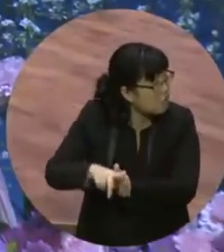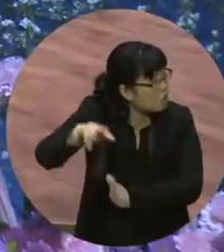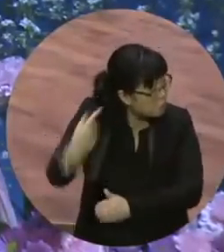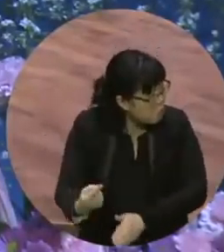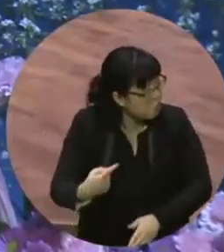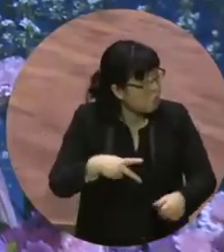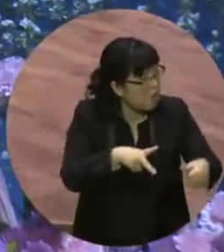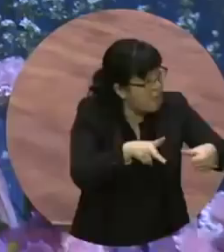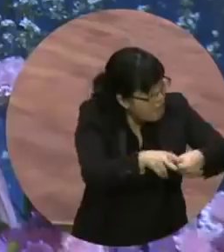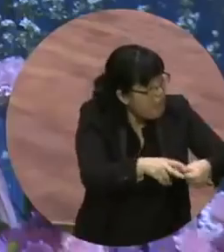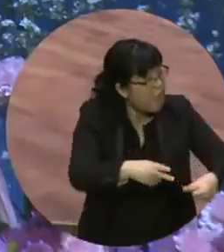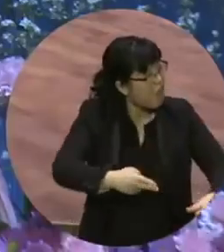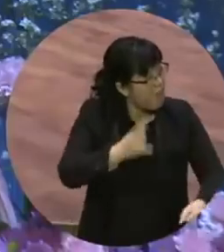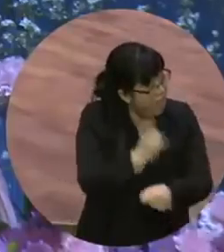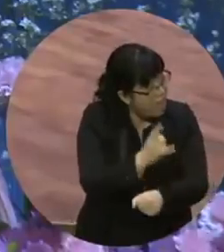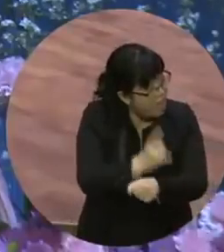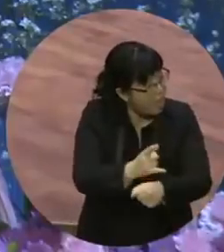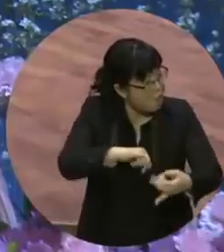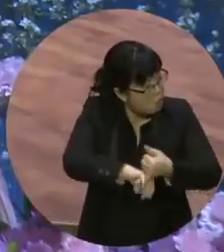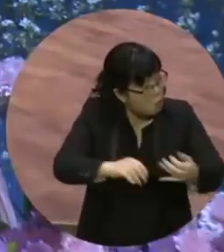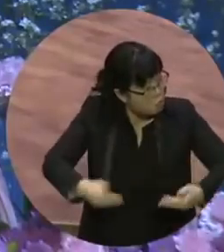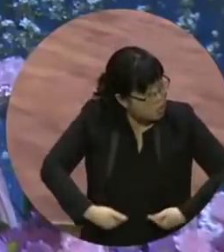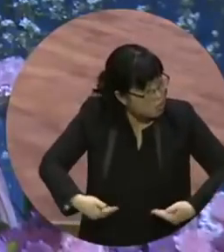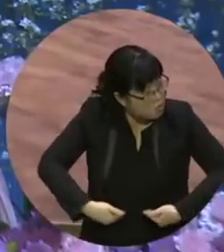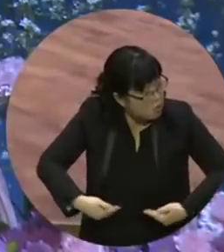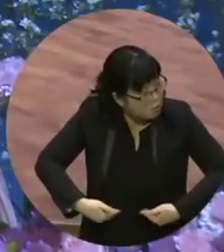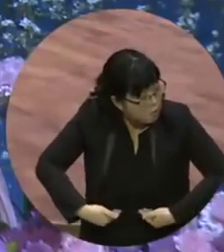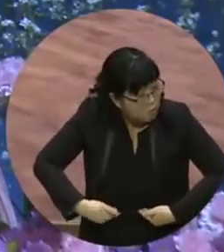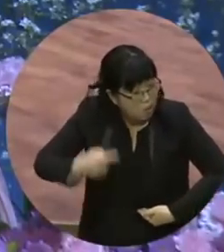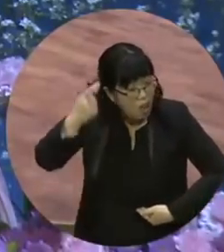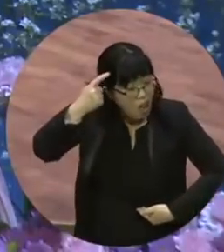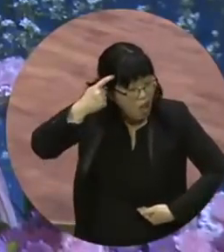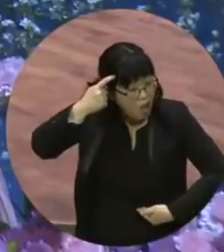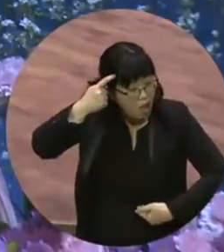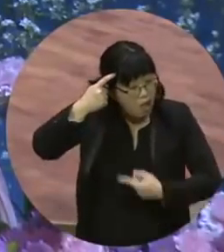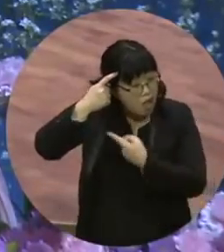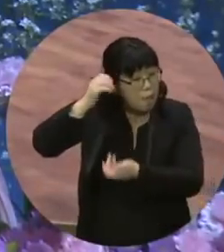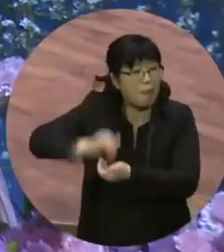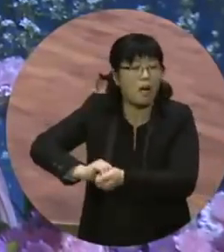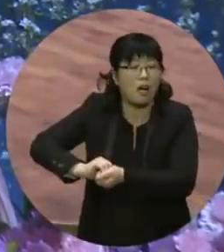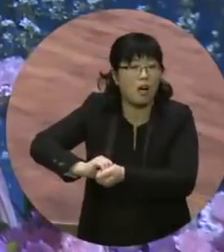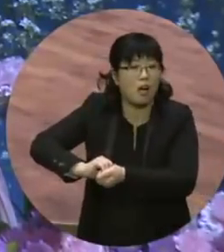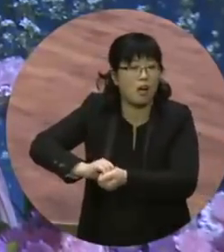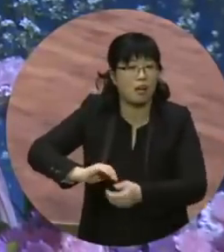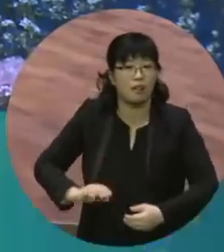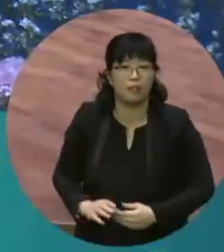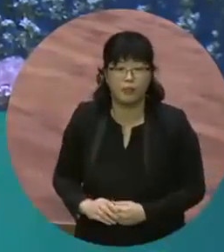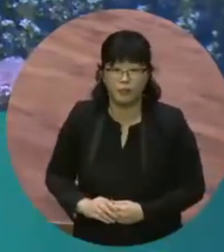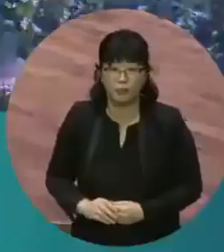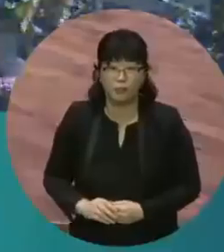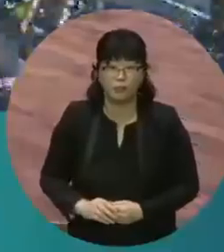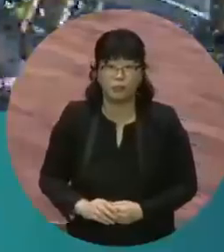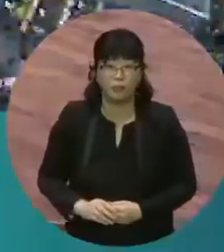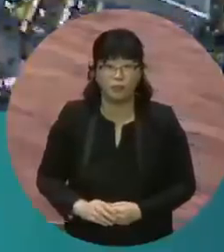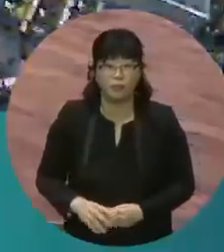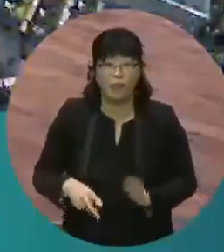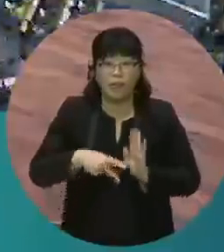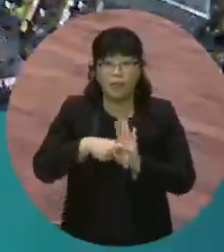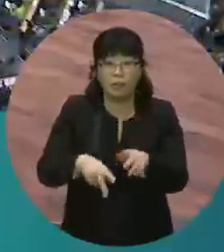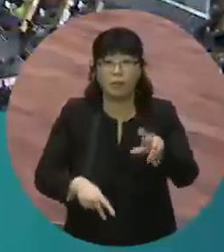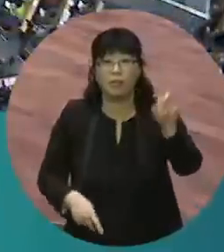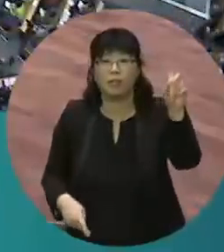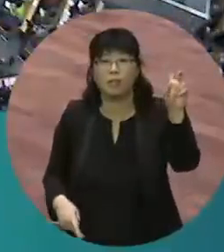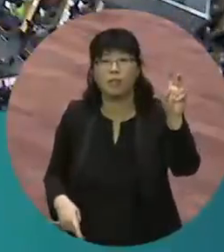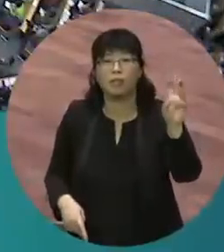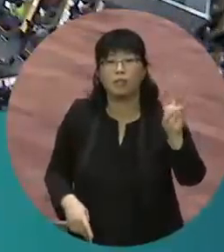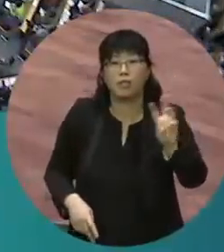논쟁이 오랫동안 계속됐어요. 신명기 30장 6절에 보면, 너 하나님 여호와께서